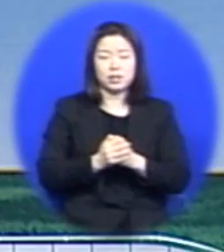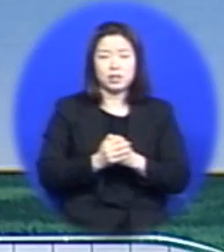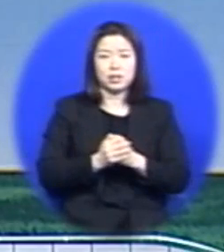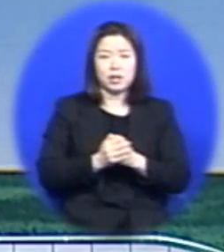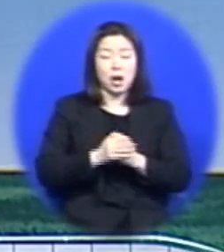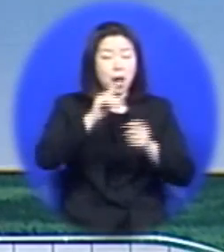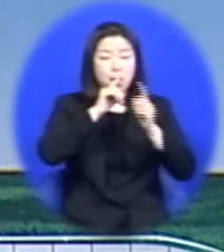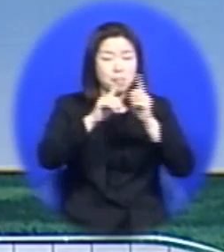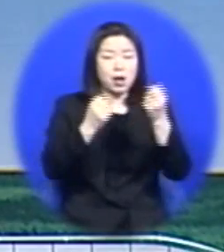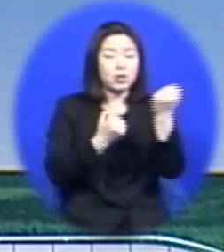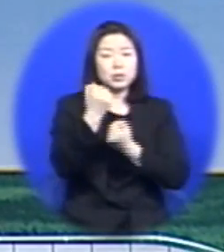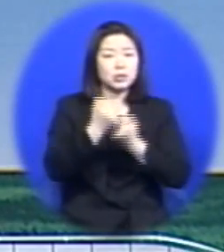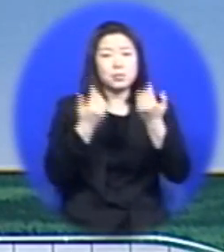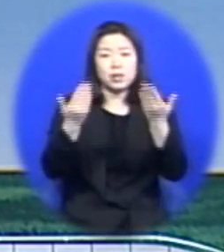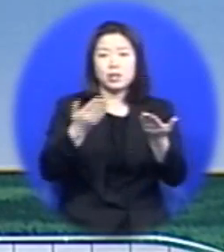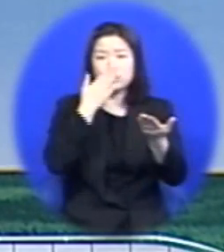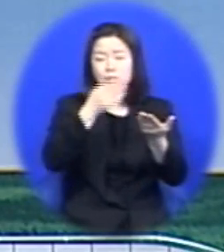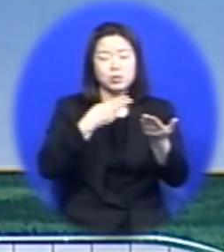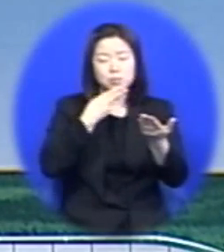그는 말로 설명할 수 없었어요.